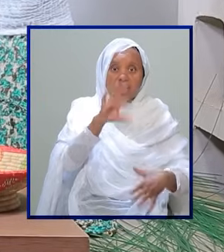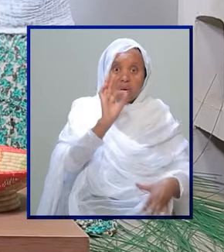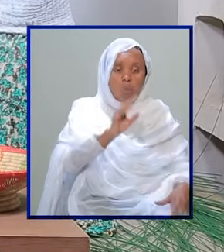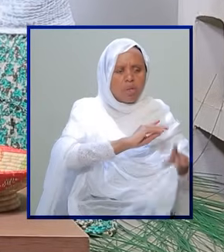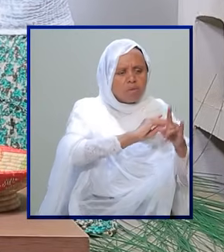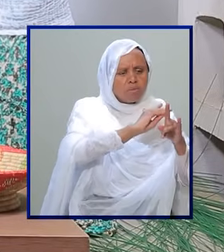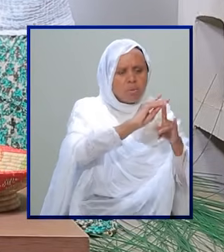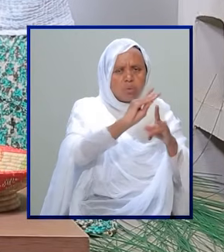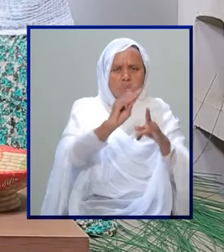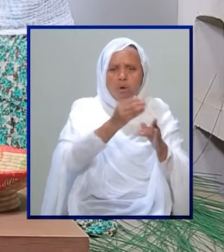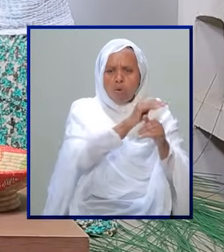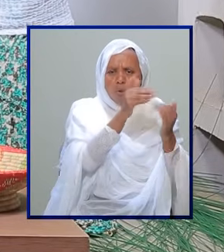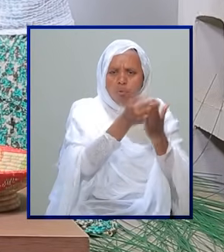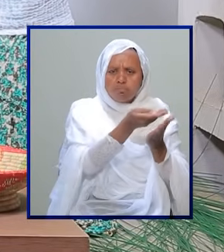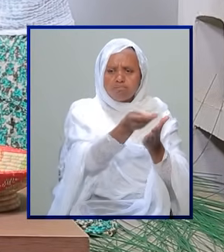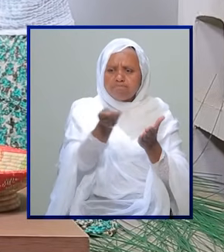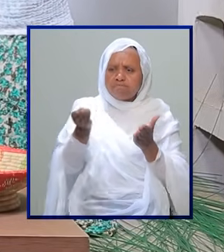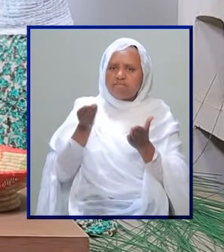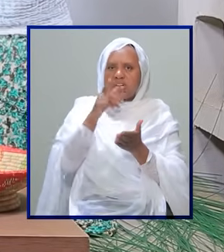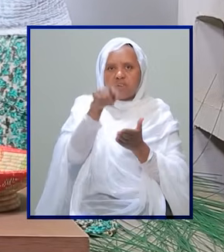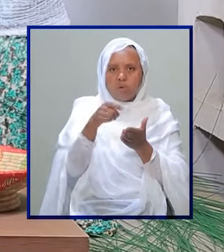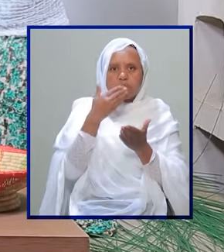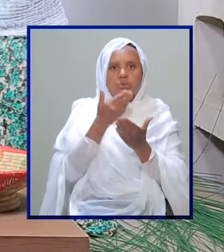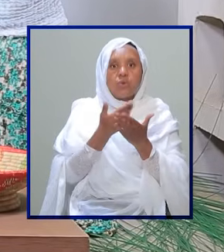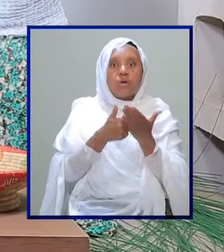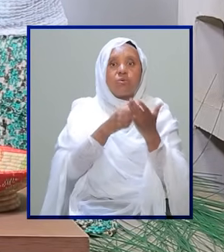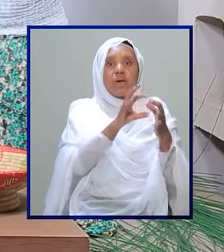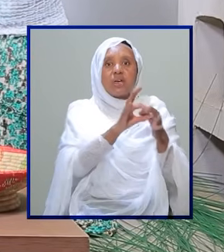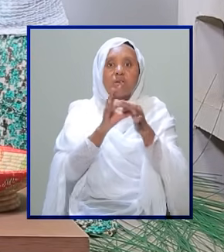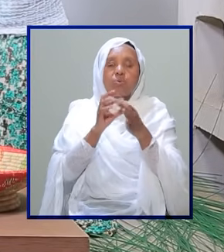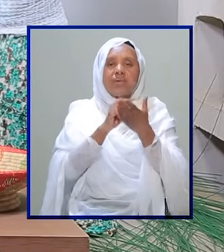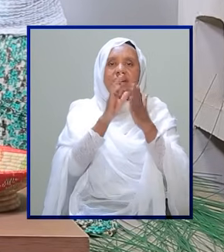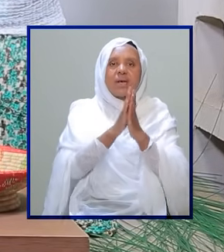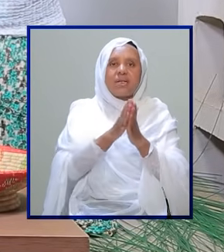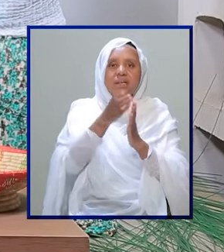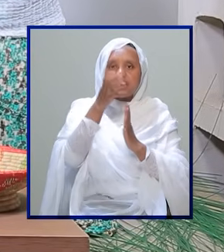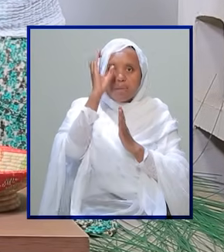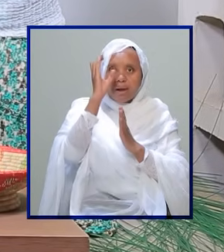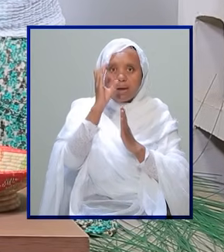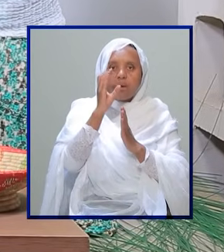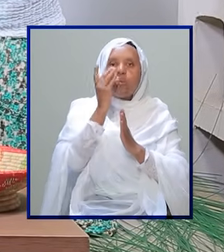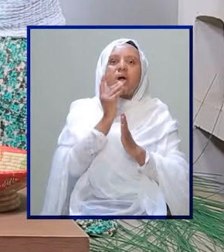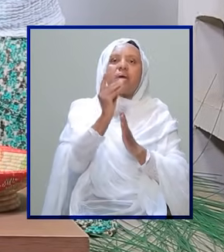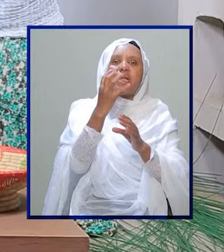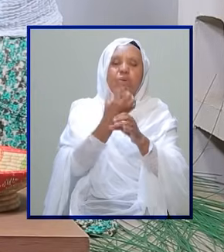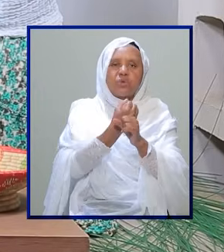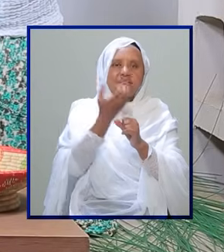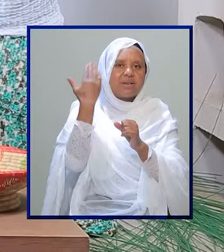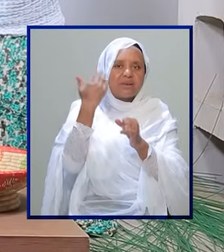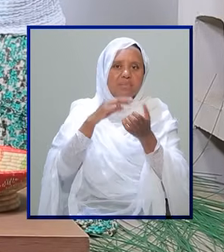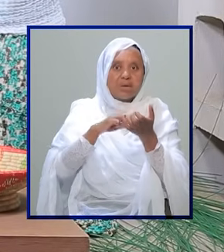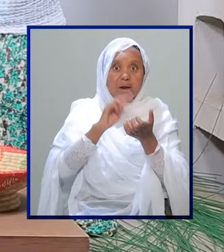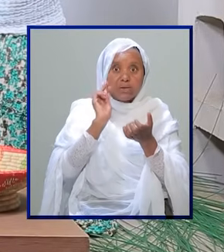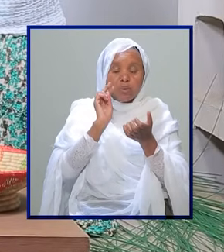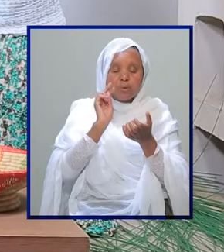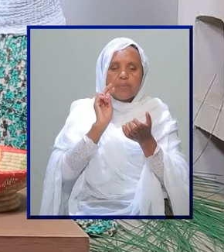መስመሩን ጠብቆ ለሁሉም መድረስ መቻል ያስፈልገዋል። ጥሩ። እንደው ከዚሁ ጋር ተያይዞ የቅዳሴ ጠበልን ወደ ቤት መውሰድ ቀደም ሲል እንዳነሳሁት